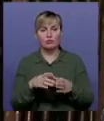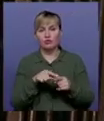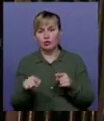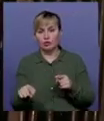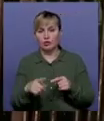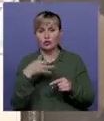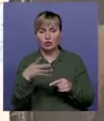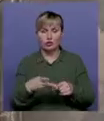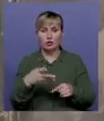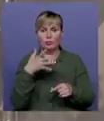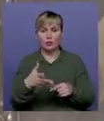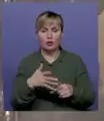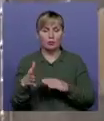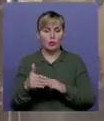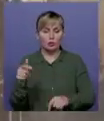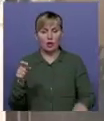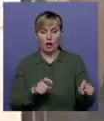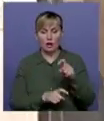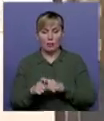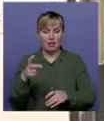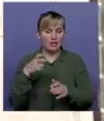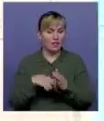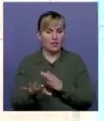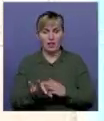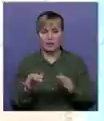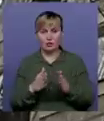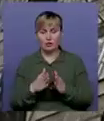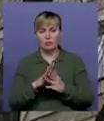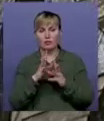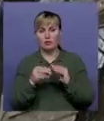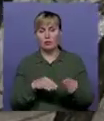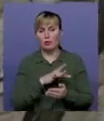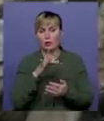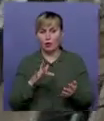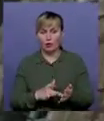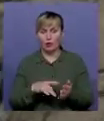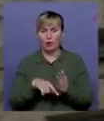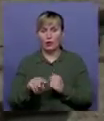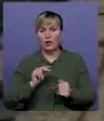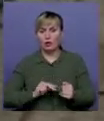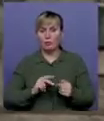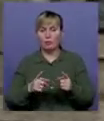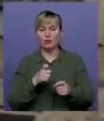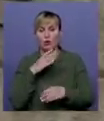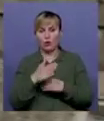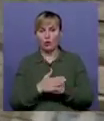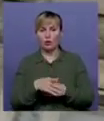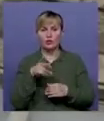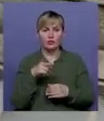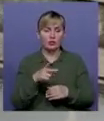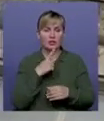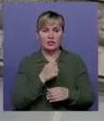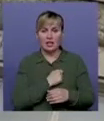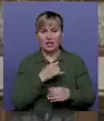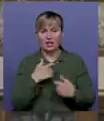течение 4-5 часов после обработки не выходить из дома. Всего по городу к дезинфекционным работам привлечено около 2000